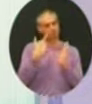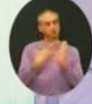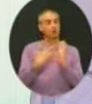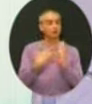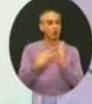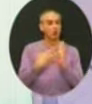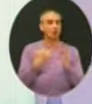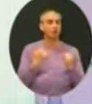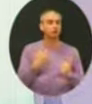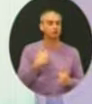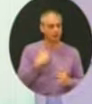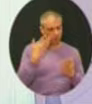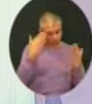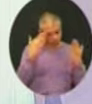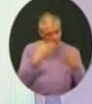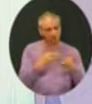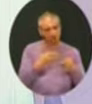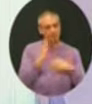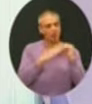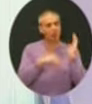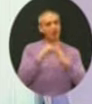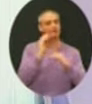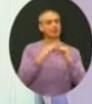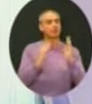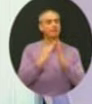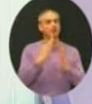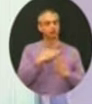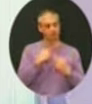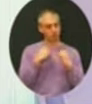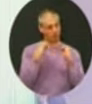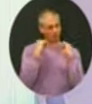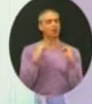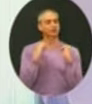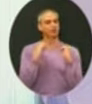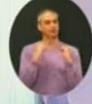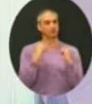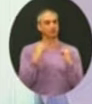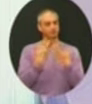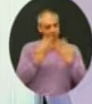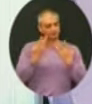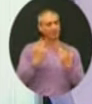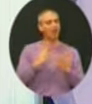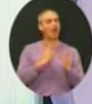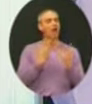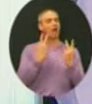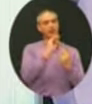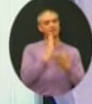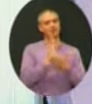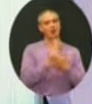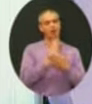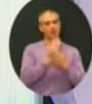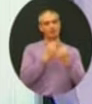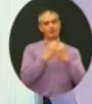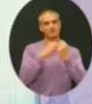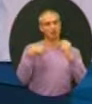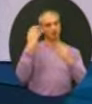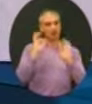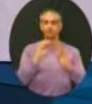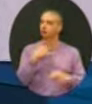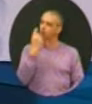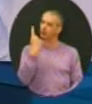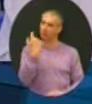Okay. עכשיו אנחנו מתמקדים בלבנות הבית שלנו, לחזק אותו, לחדד את הערכים שלו ולהכין אותו למאבק האמיתי. שאלה